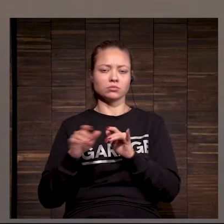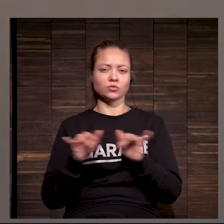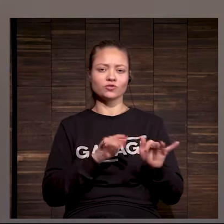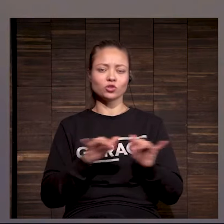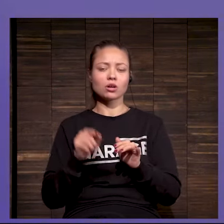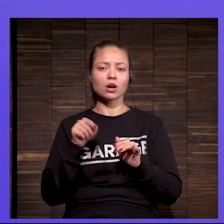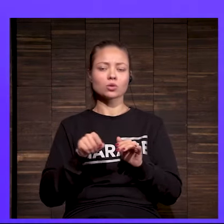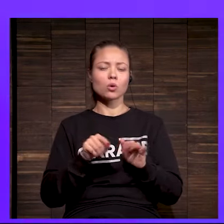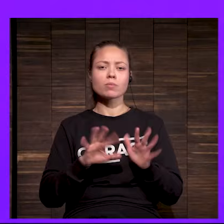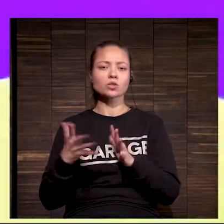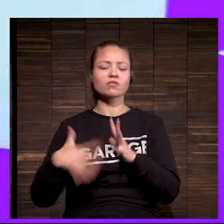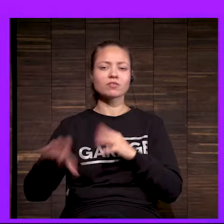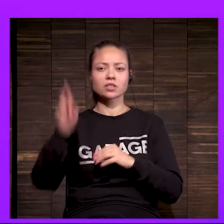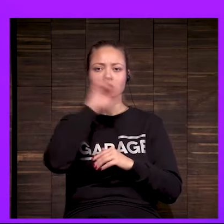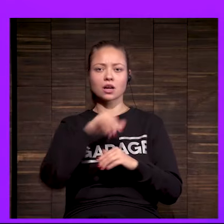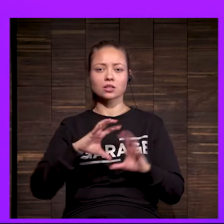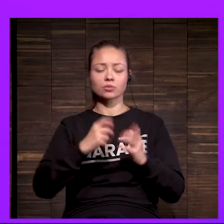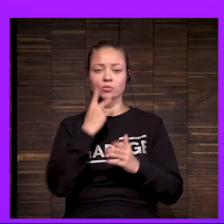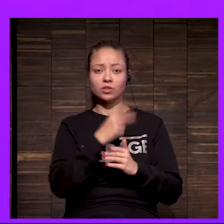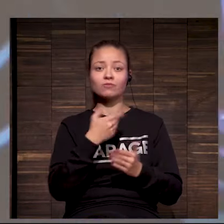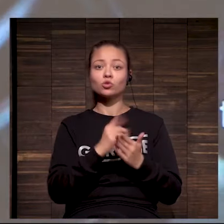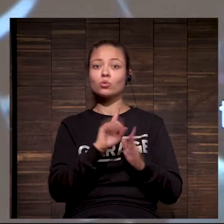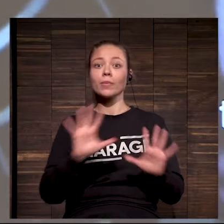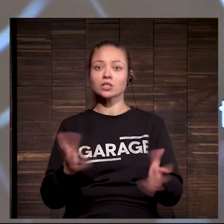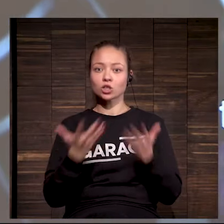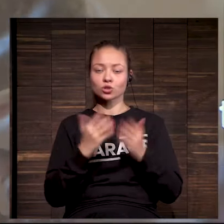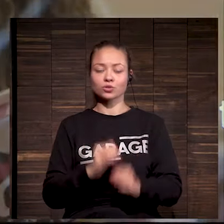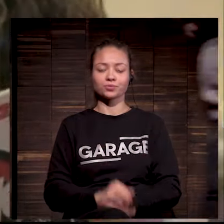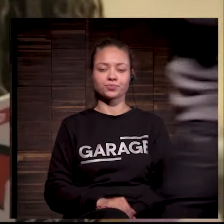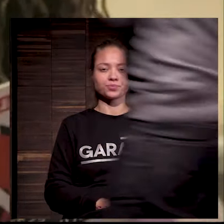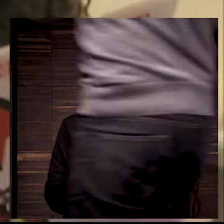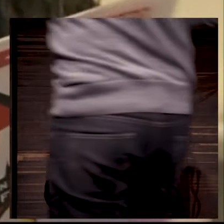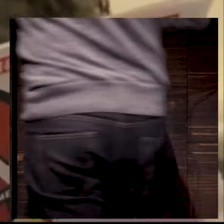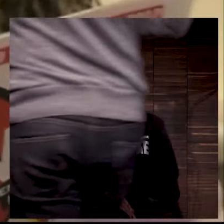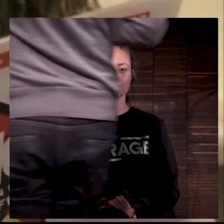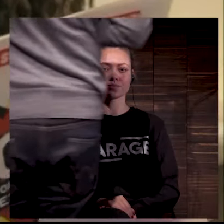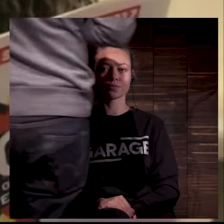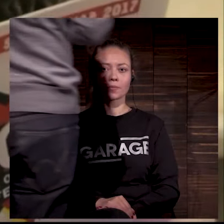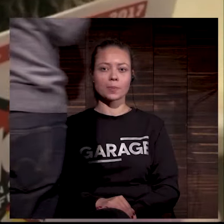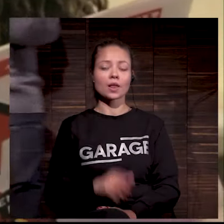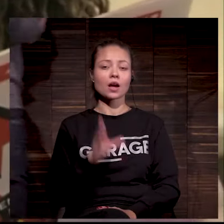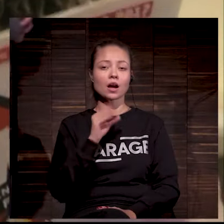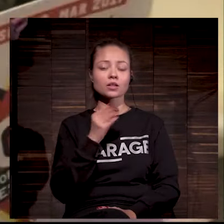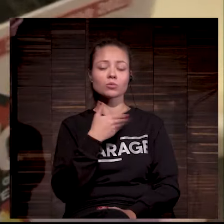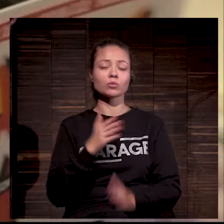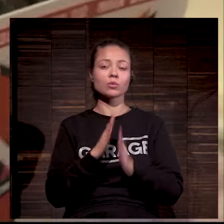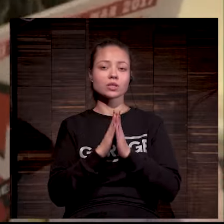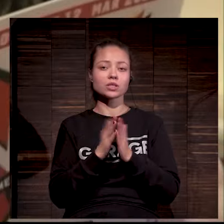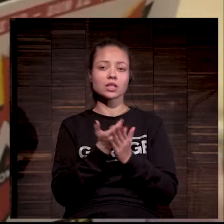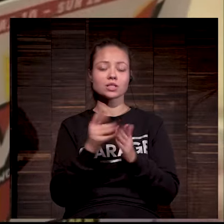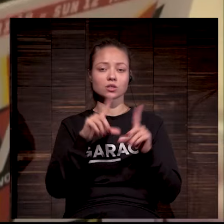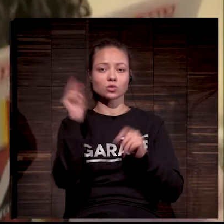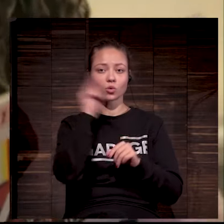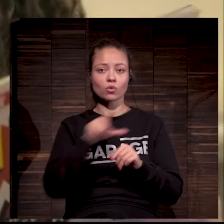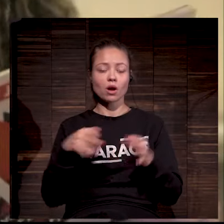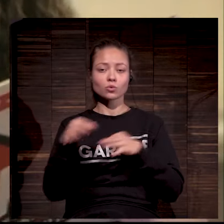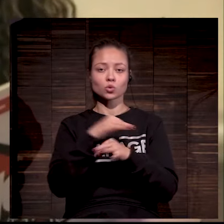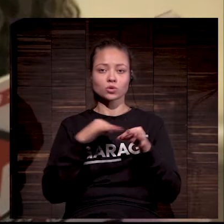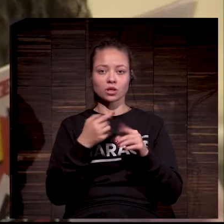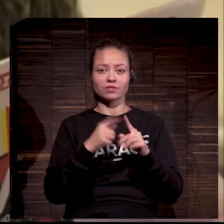и вот что произошло когда мы попросили нескольких школьников обсудить этот фестиваль мира